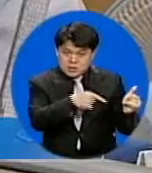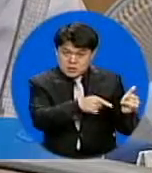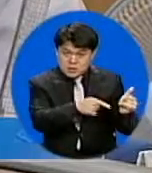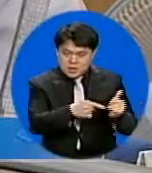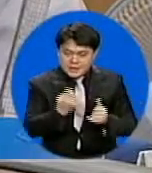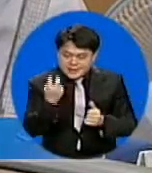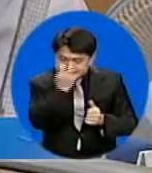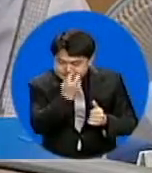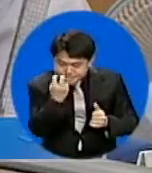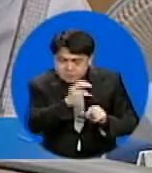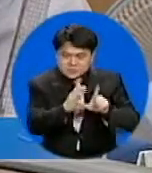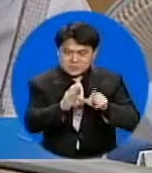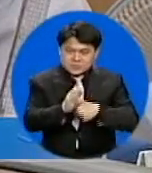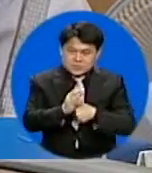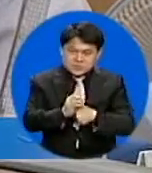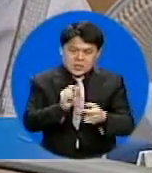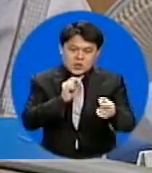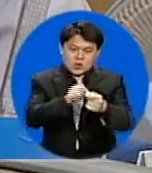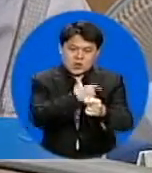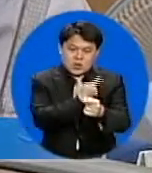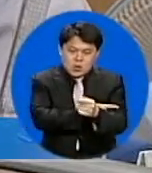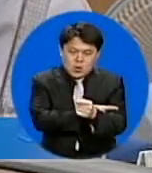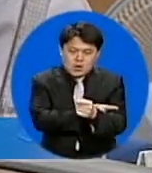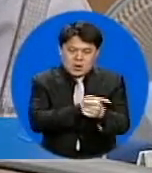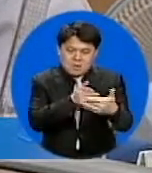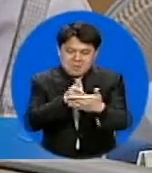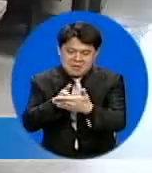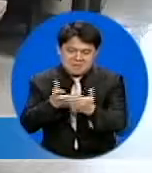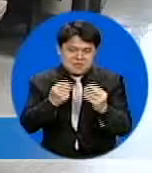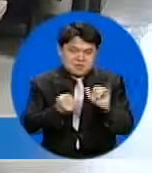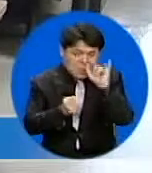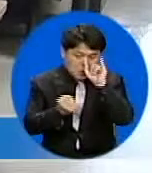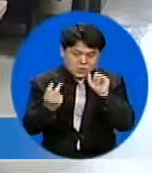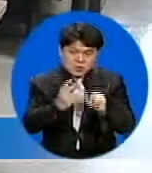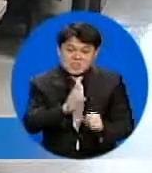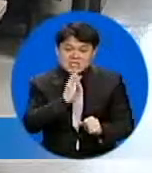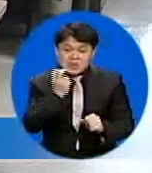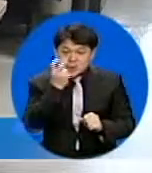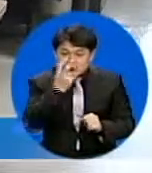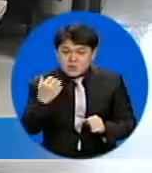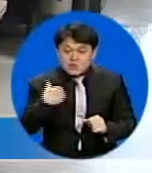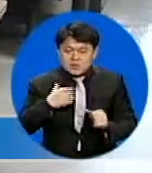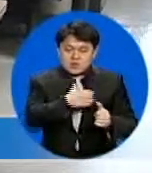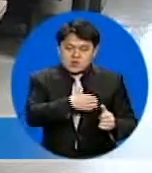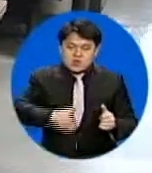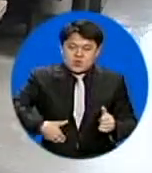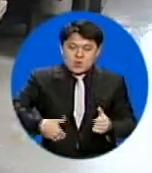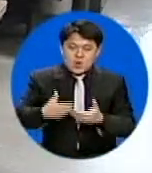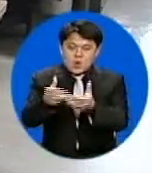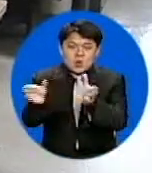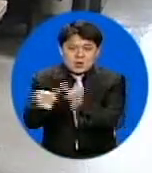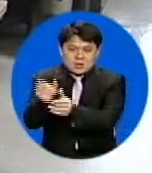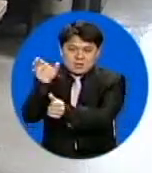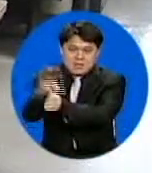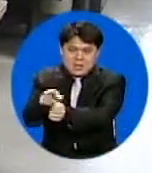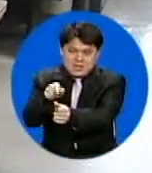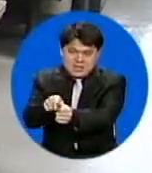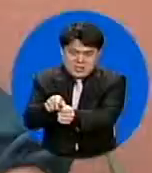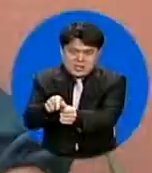수급자 조사를 하는데 접근 권한이 제한돼 있고 실질적인 조사는 구청별 조사팀에서 해야 하기 때문이라고